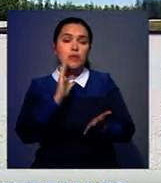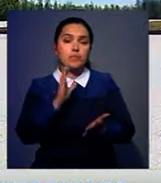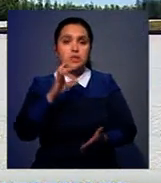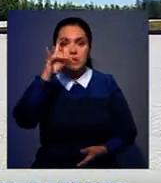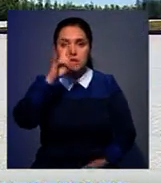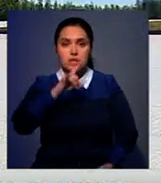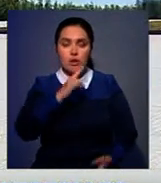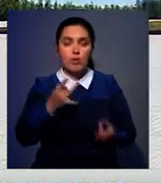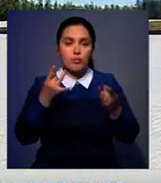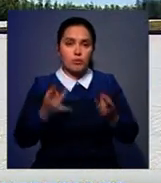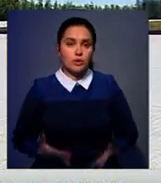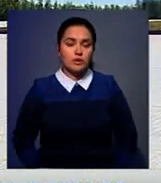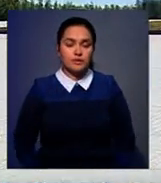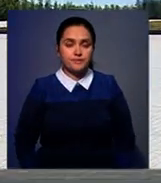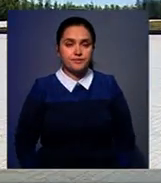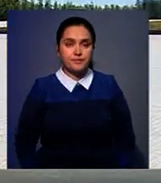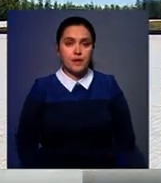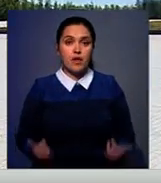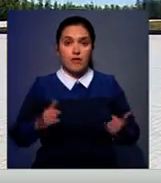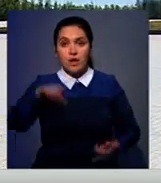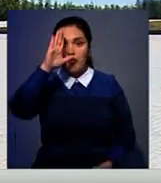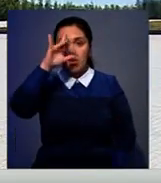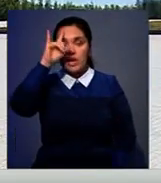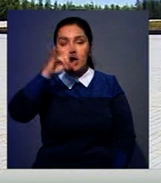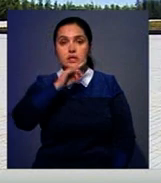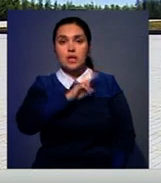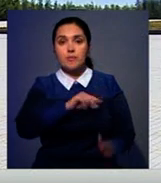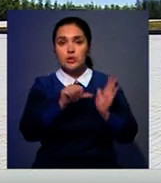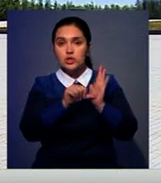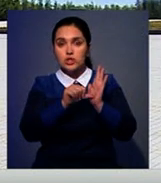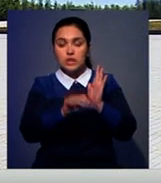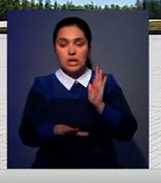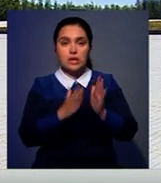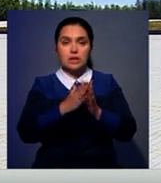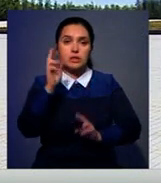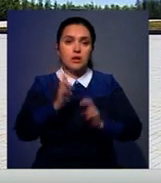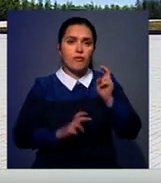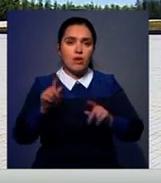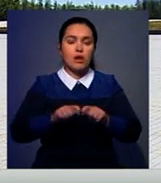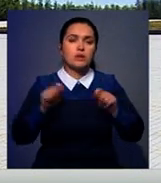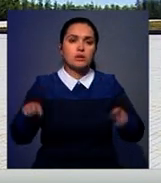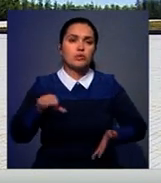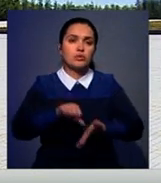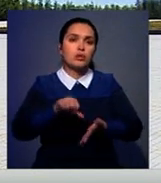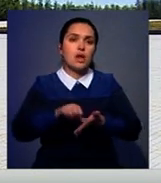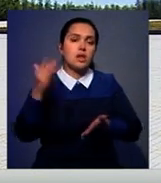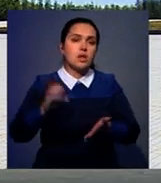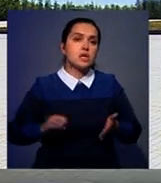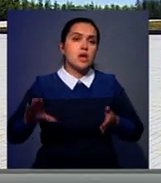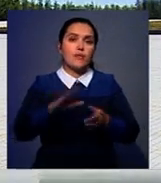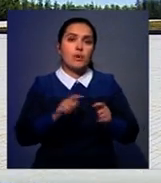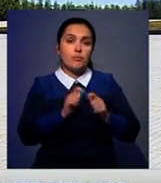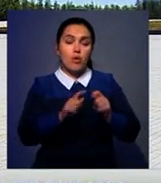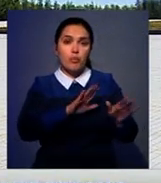страной. Сегодня в Казахстане работают свыше 6 тысяч предприятий, открытых с участием европейского капитала. Как правило, после таких